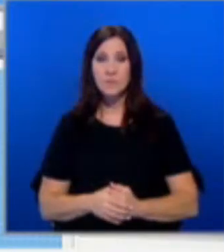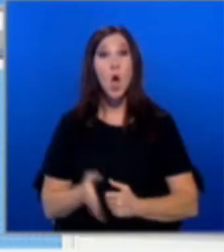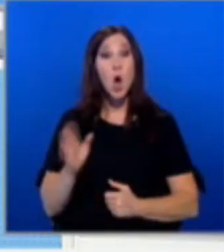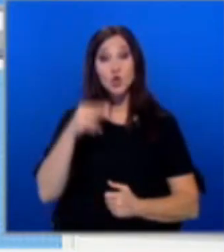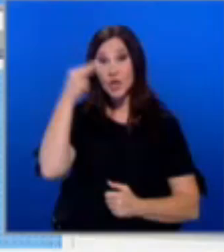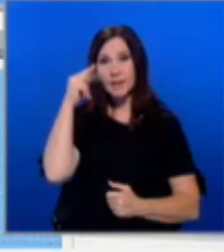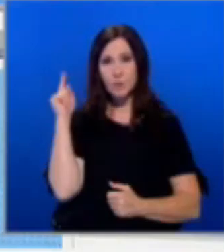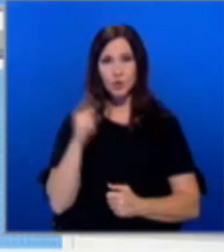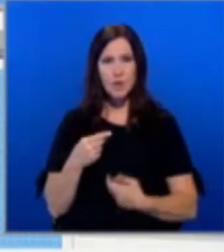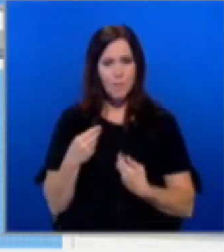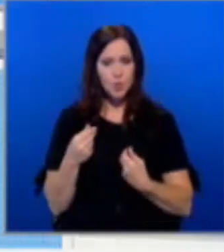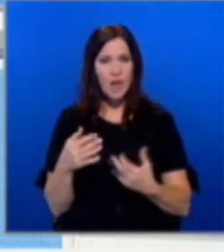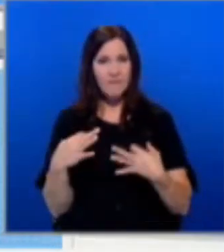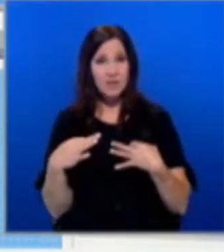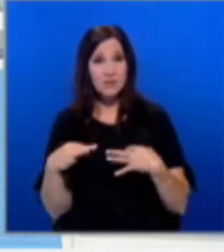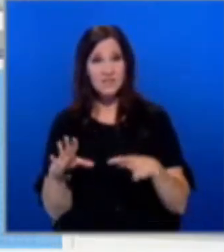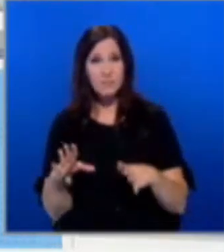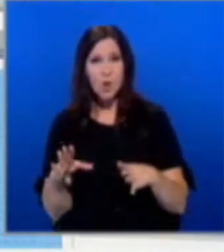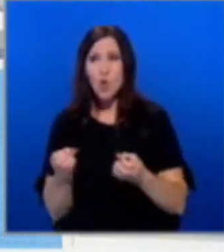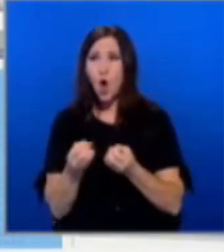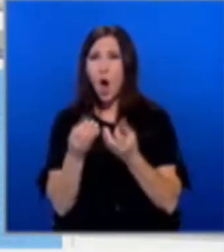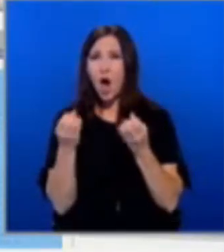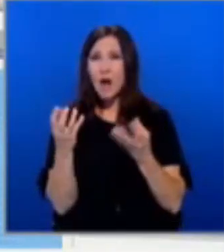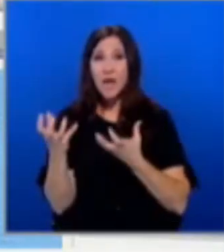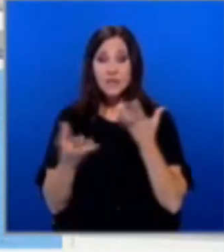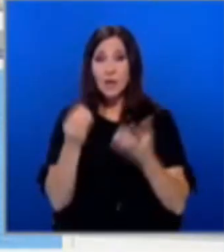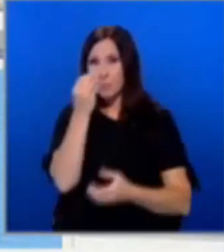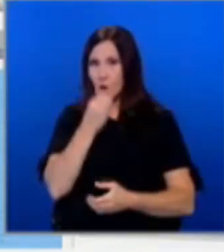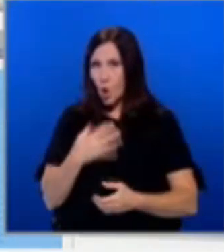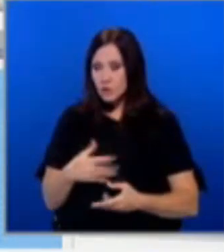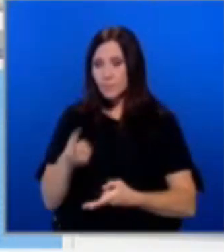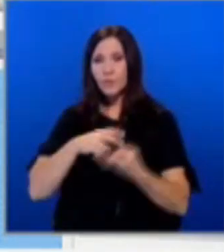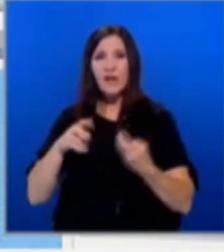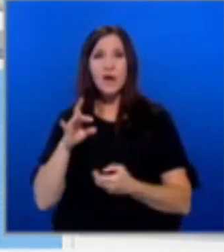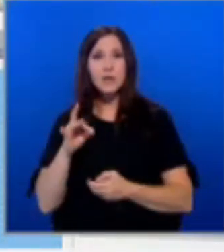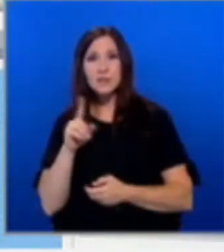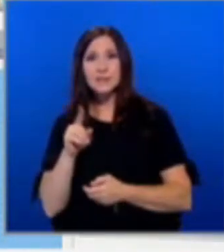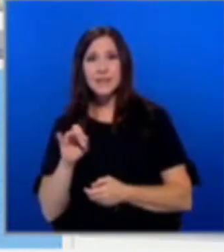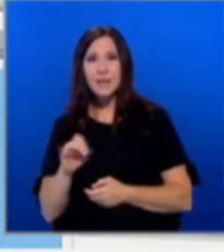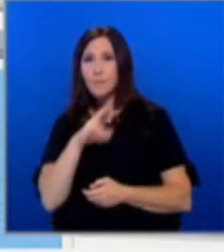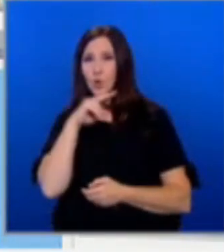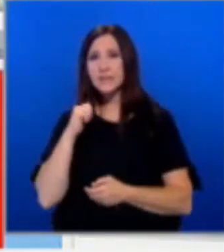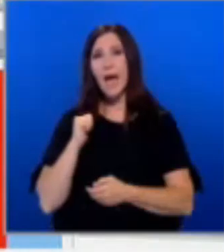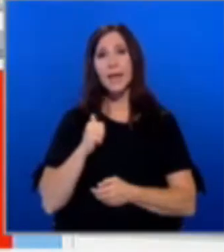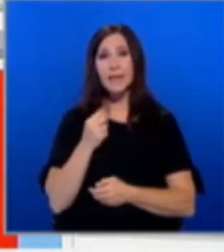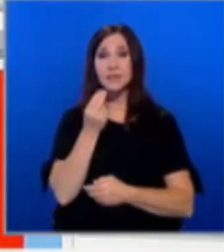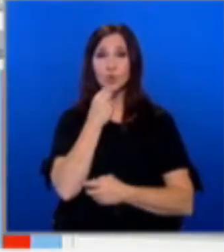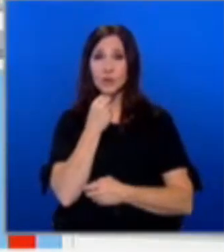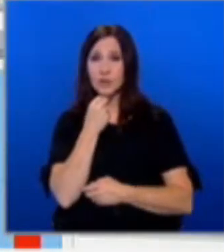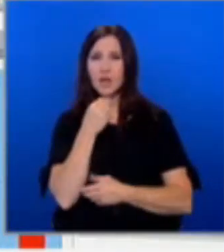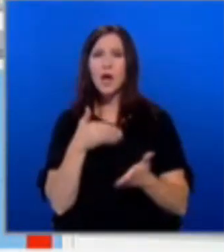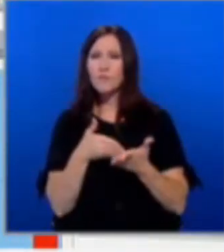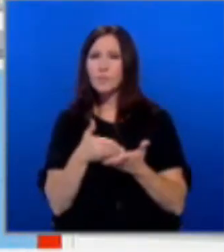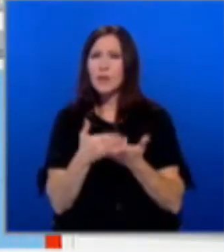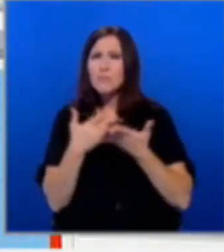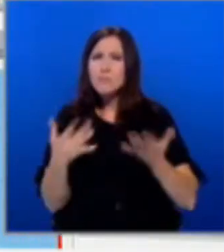И още теми от деня. Продавали се свободно райски газ в Благоевград, проверяваха РЗИ, полицията и агенцията по храните.